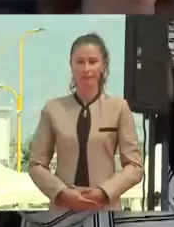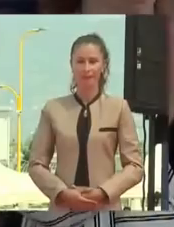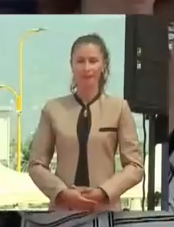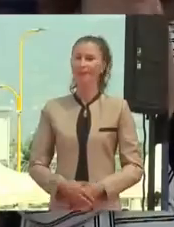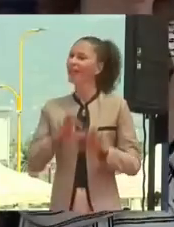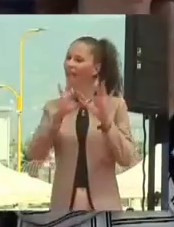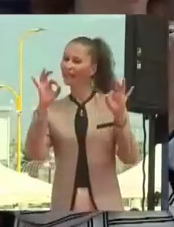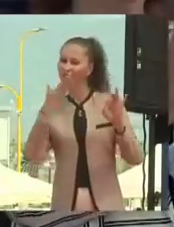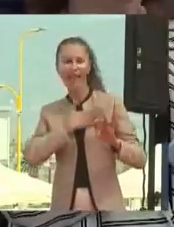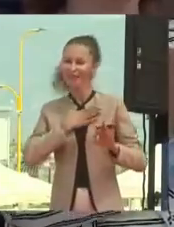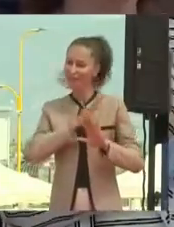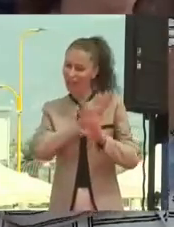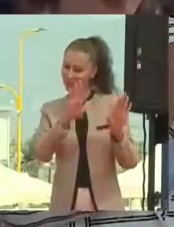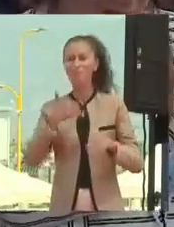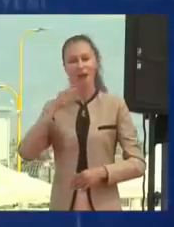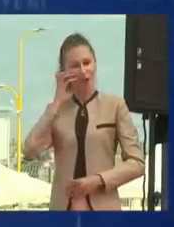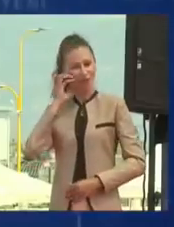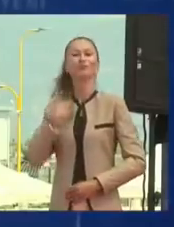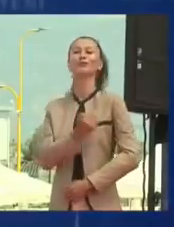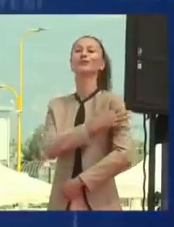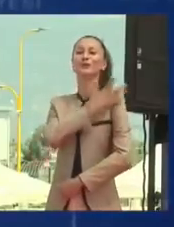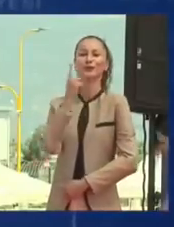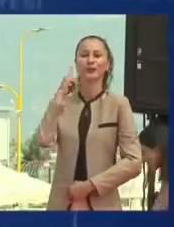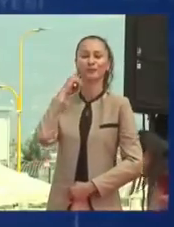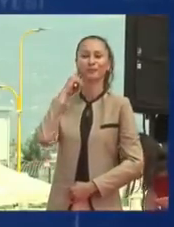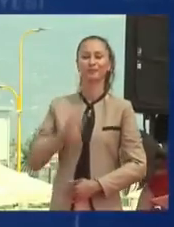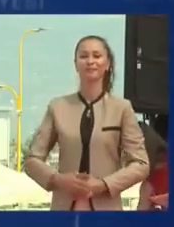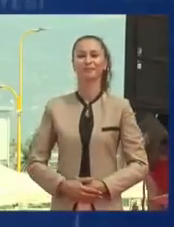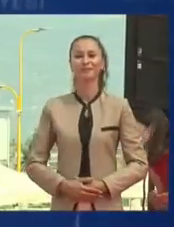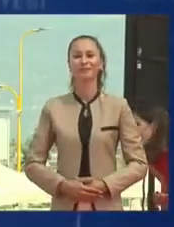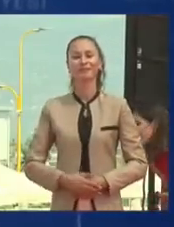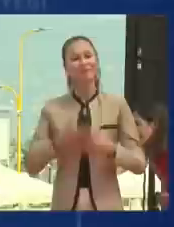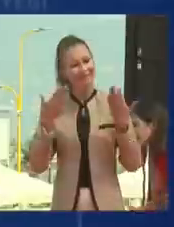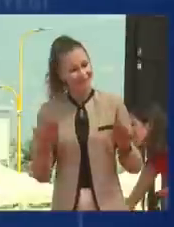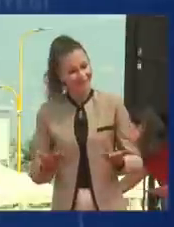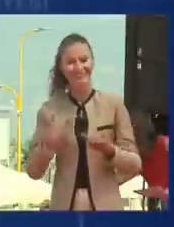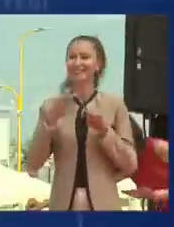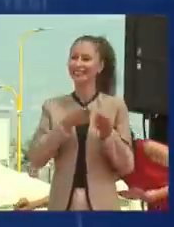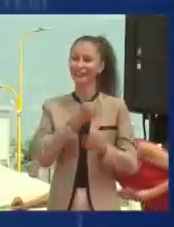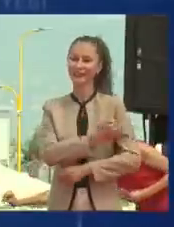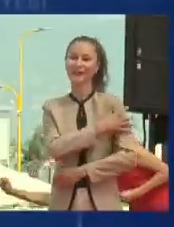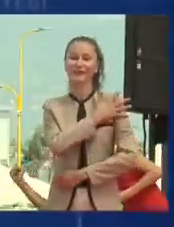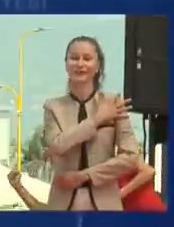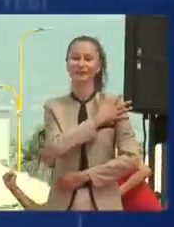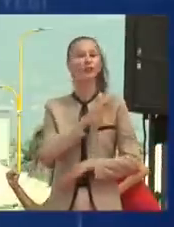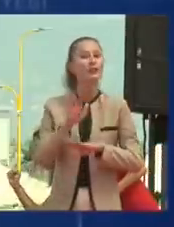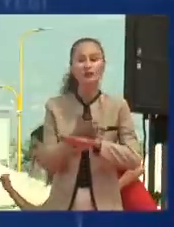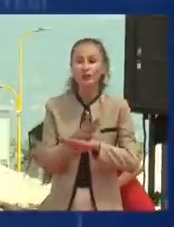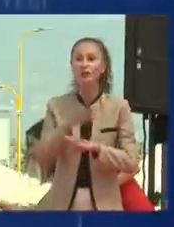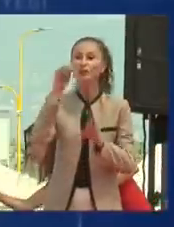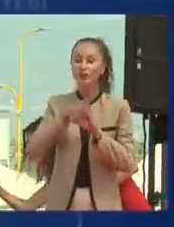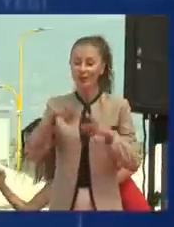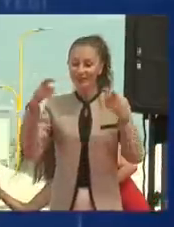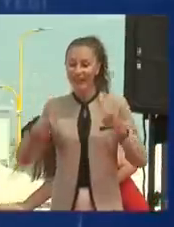Hiç endişe etmeyin. Ben de Ödemiş'le gurur duyuyorum. Ve Ödemiş'lerle gurur duyuyorum. Çünkü son